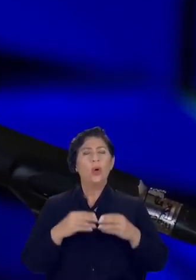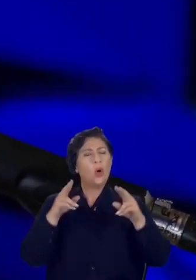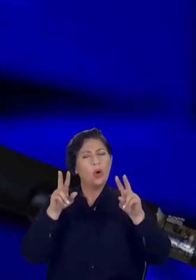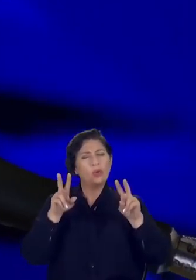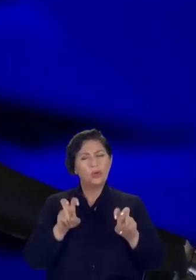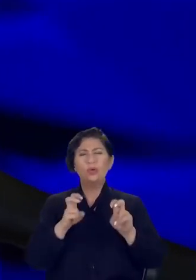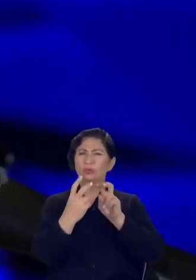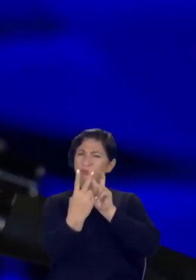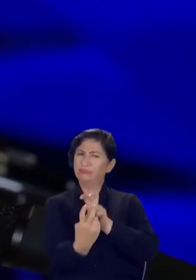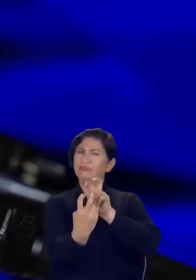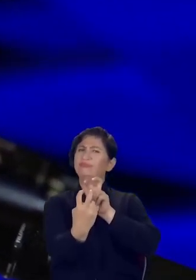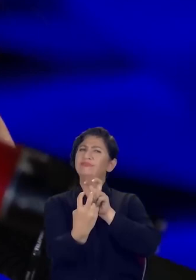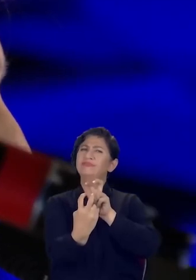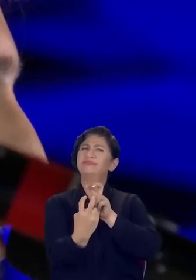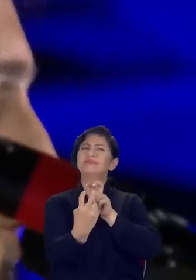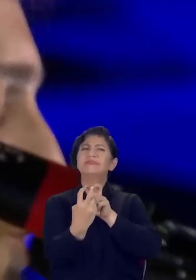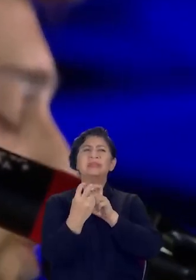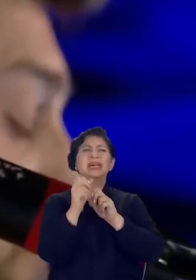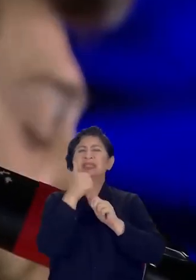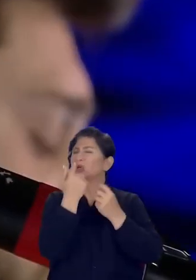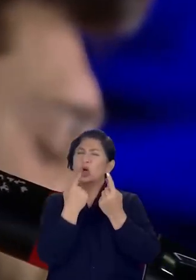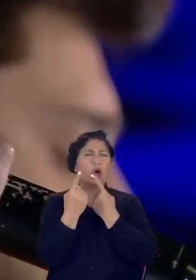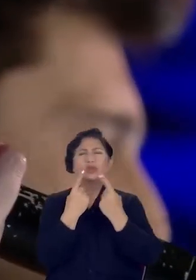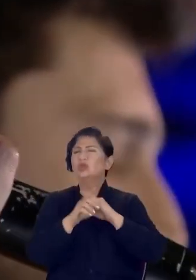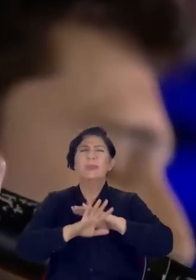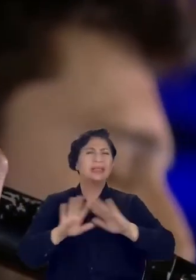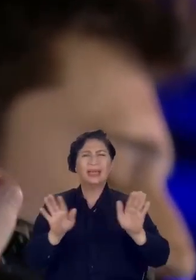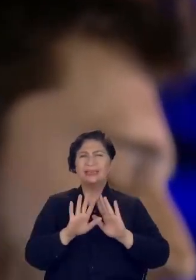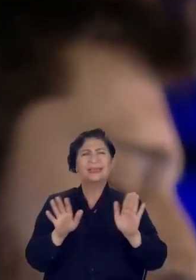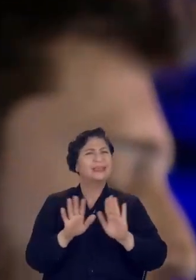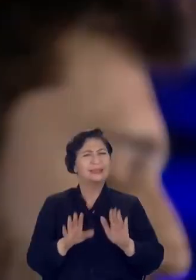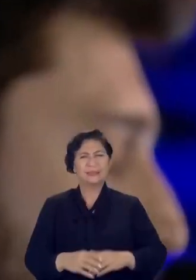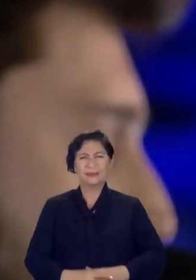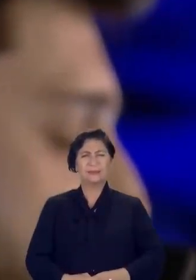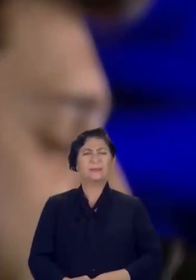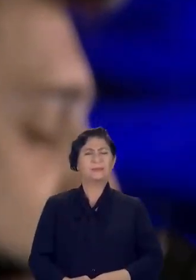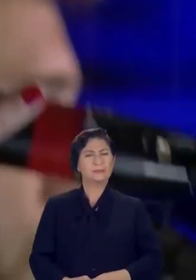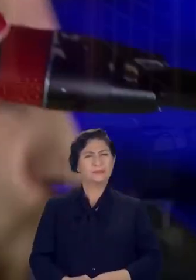Otur karşıma hiç konuşmadan.